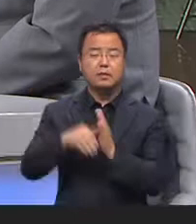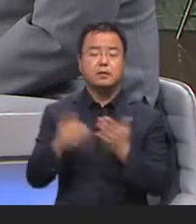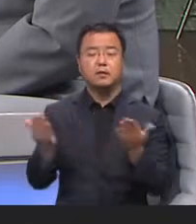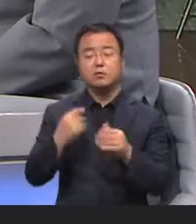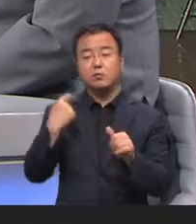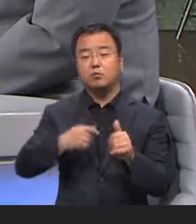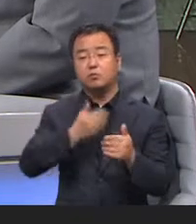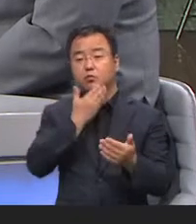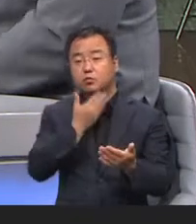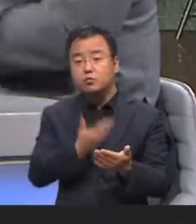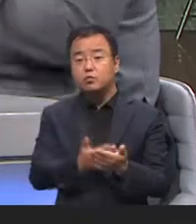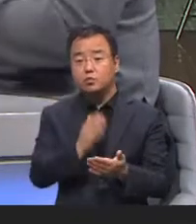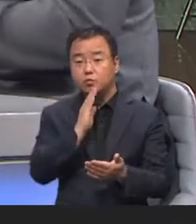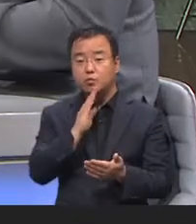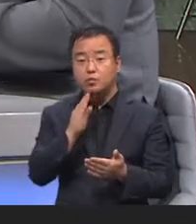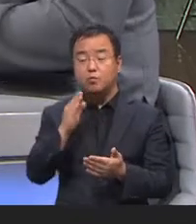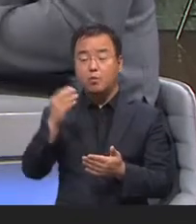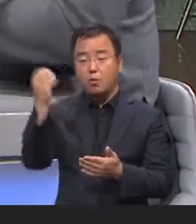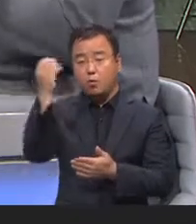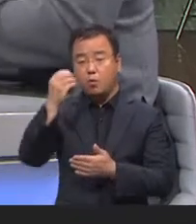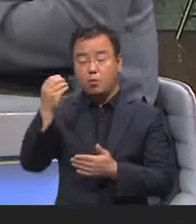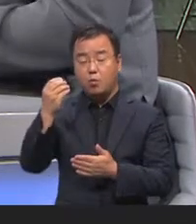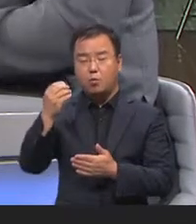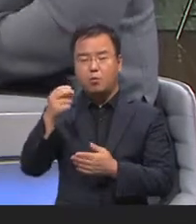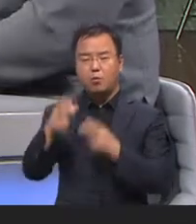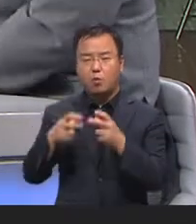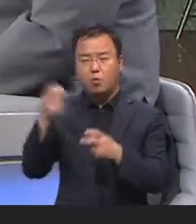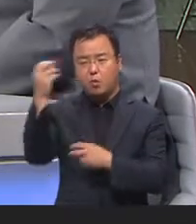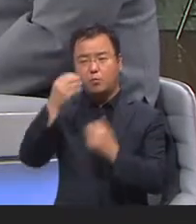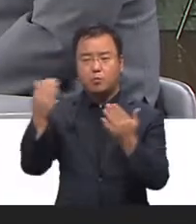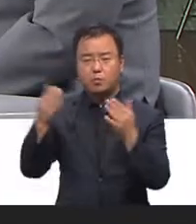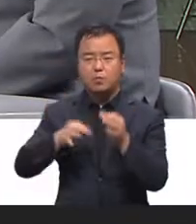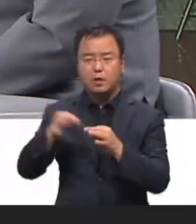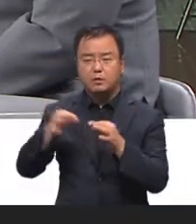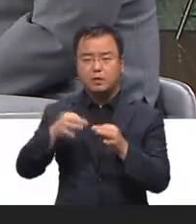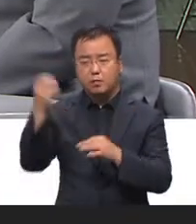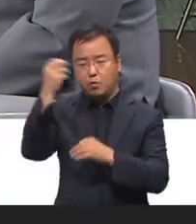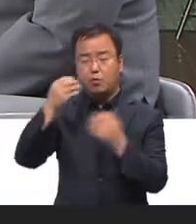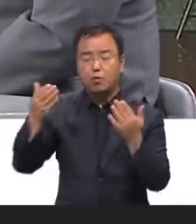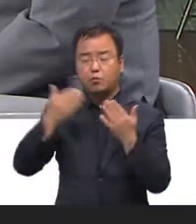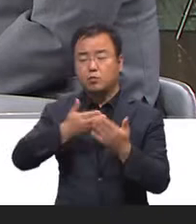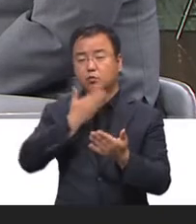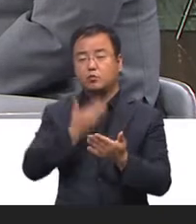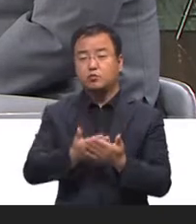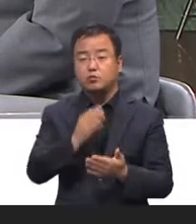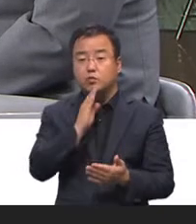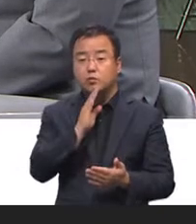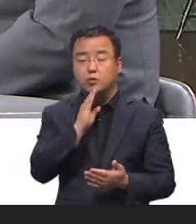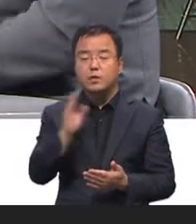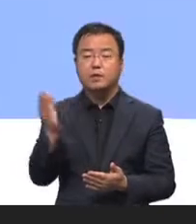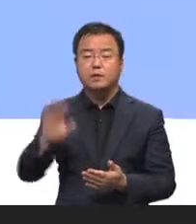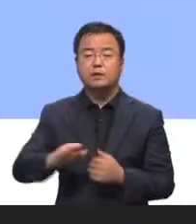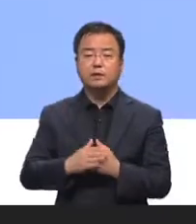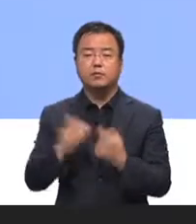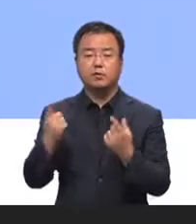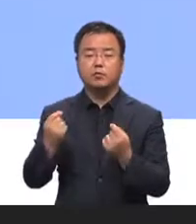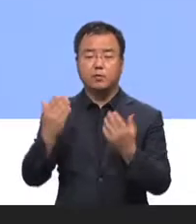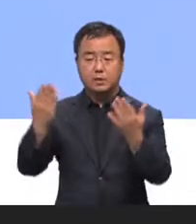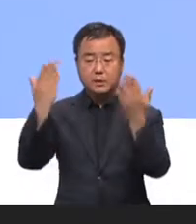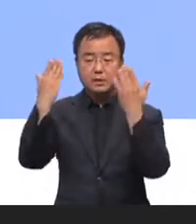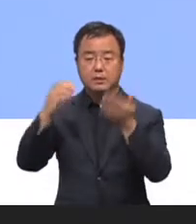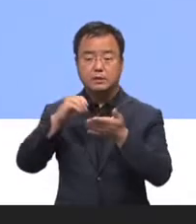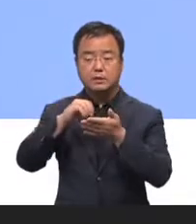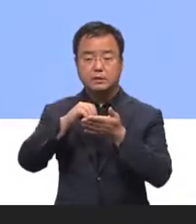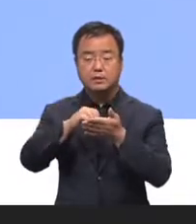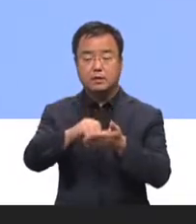졌습니다 4 그 공업계열 하든지 4 업계 열이 굉장히 중요 했던 건데요 이와 같이 진학도 중요하지만